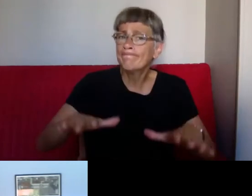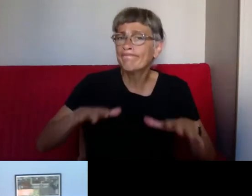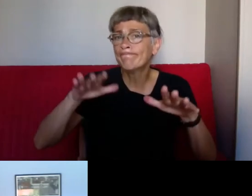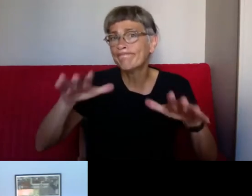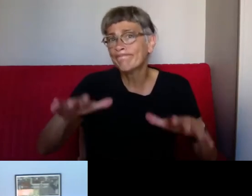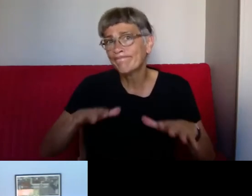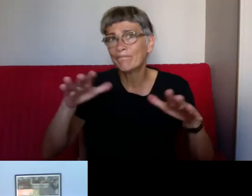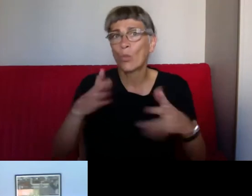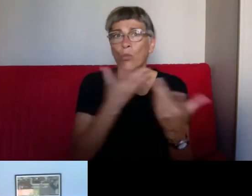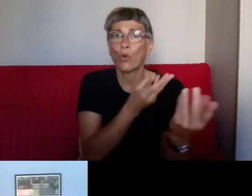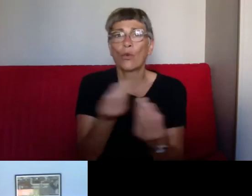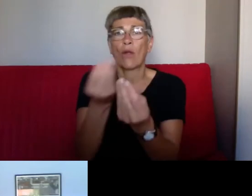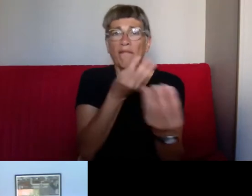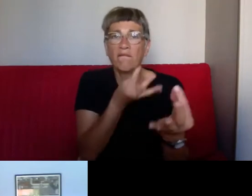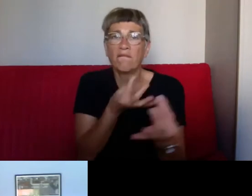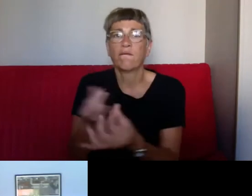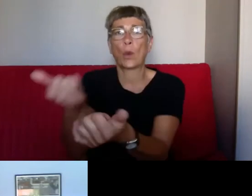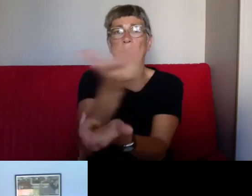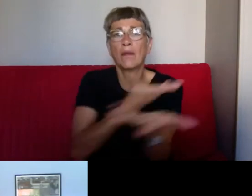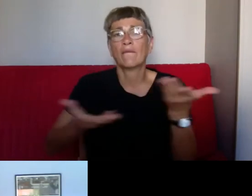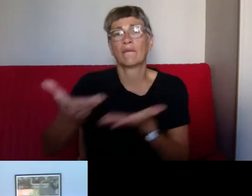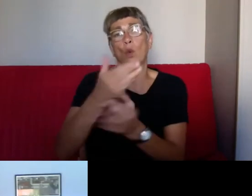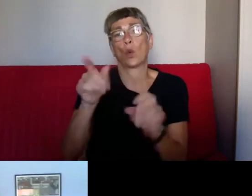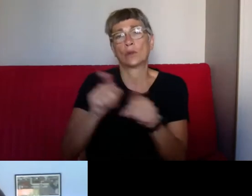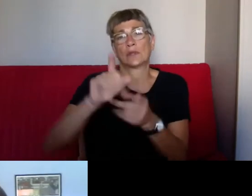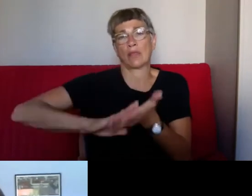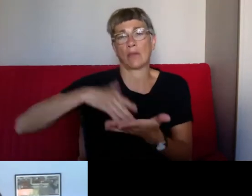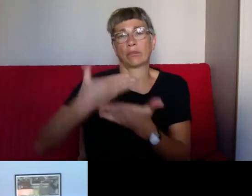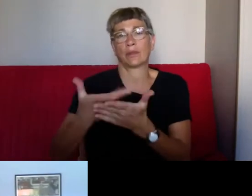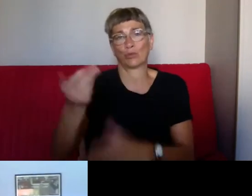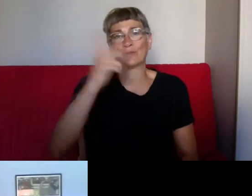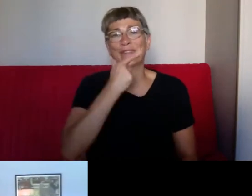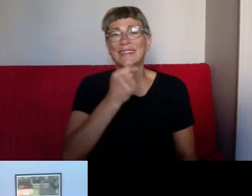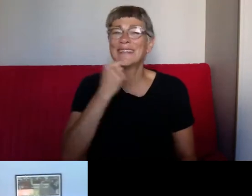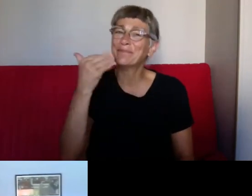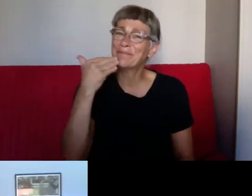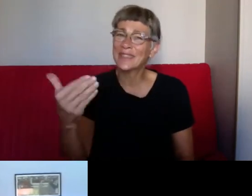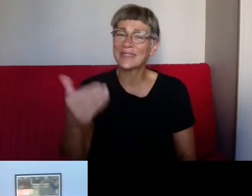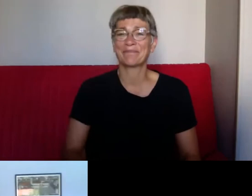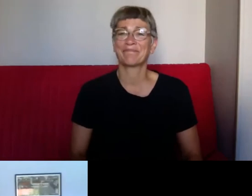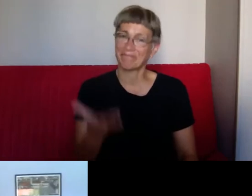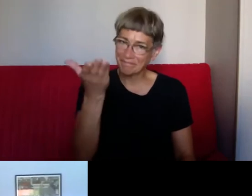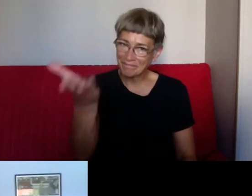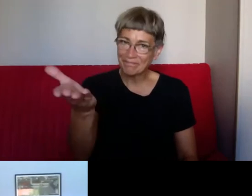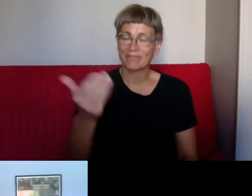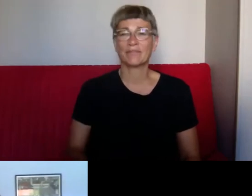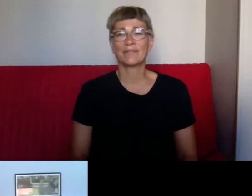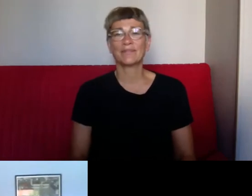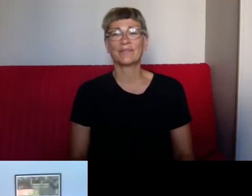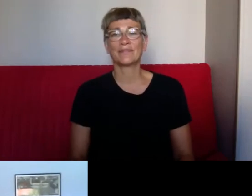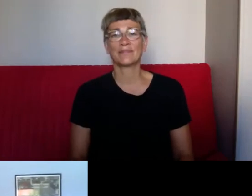facilitate the work to our interpreters. Sure. Ms. Guillaume, the floor is yours. Thank you very much. I hope you hear me